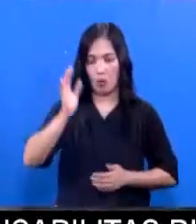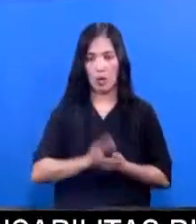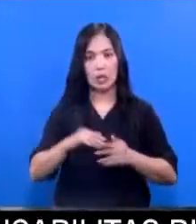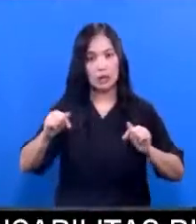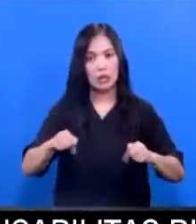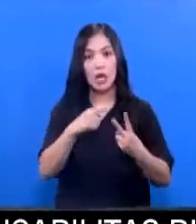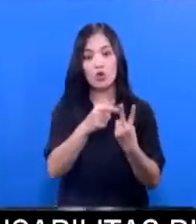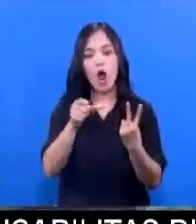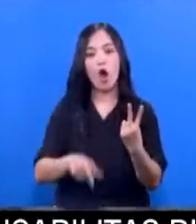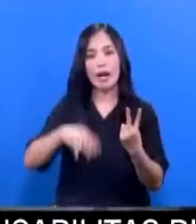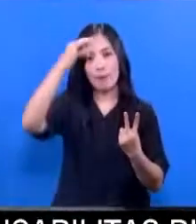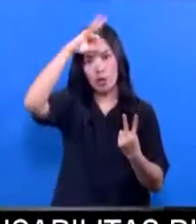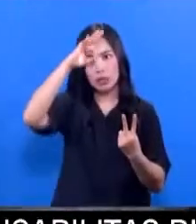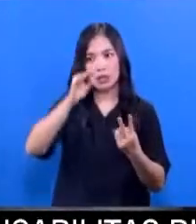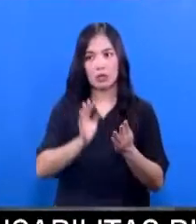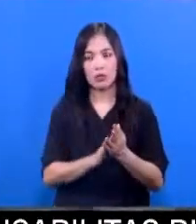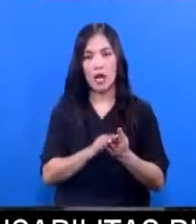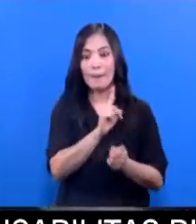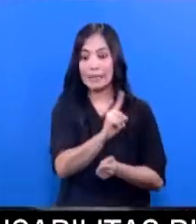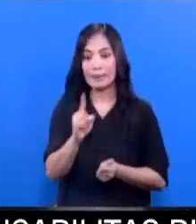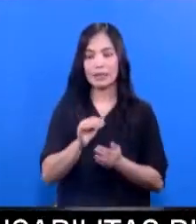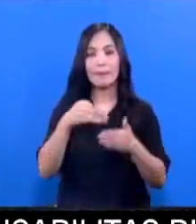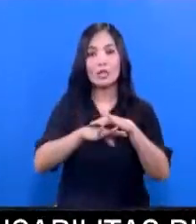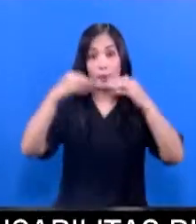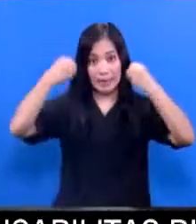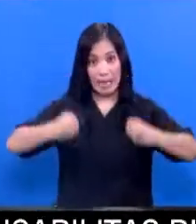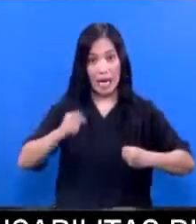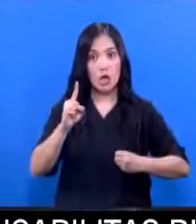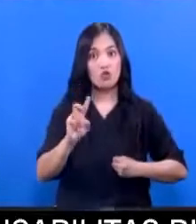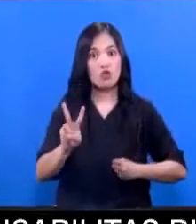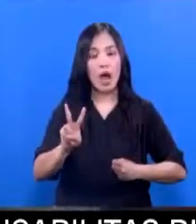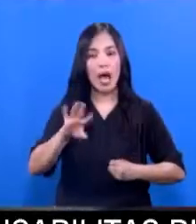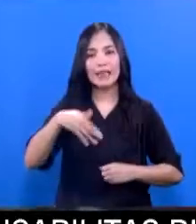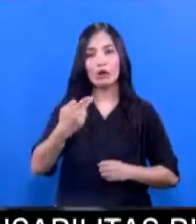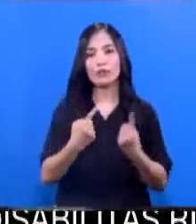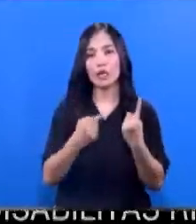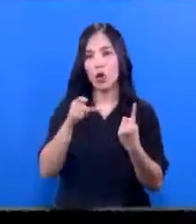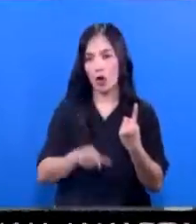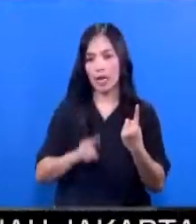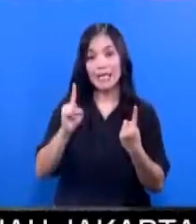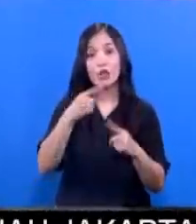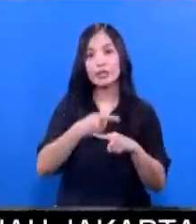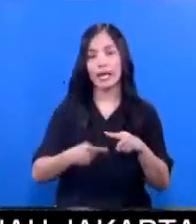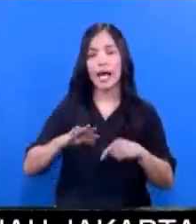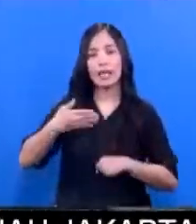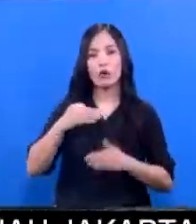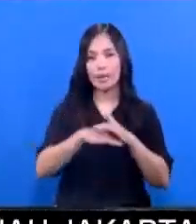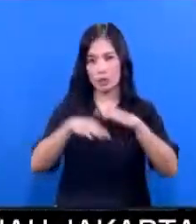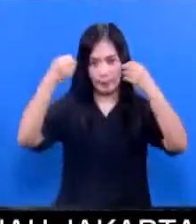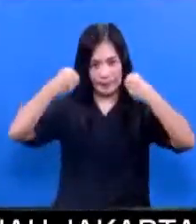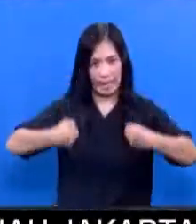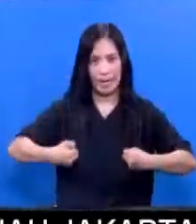adalah dua oknum polisi yang telah divonis masing-masing 2 tahun dan 1,5 tahun penjara. Tim Liputan CNN Indonesia.